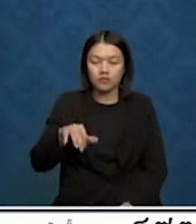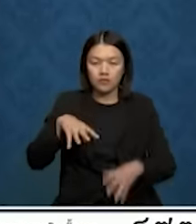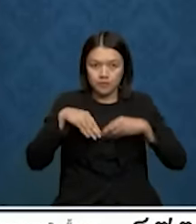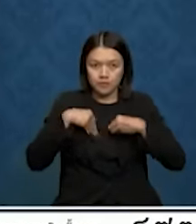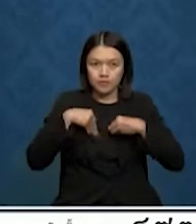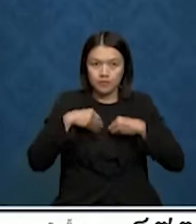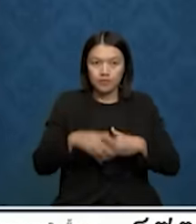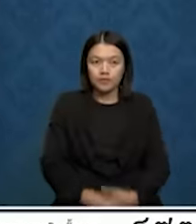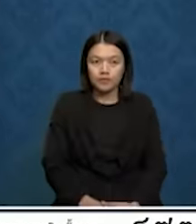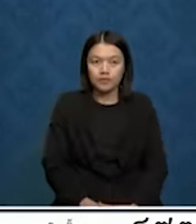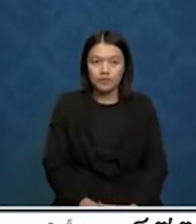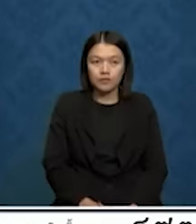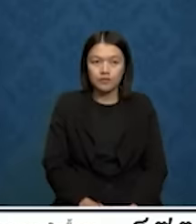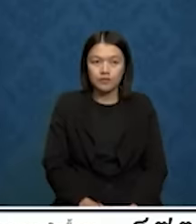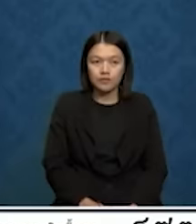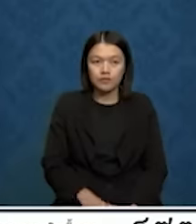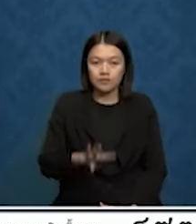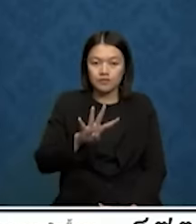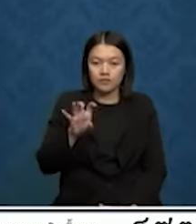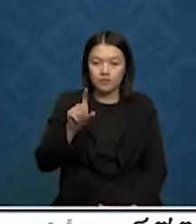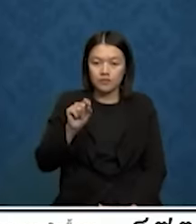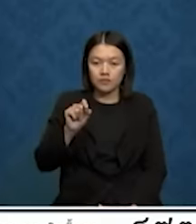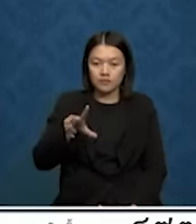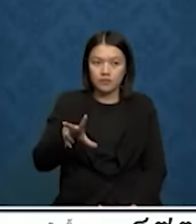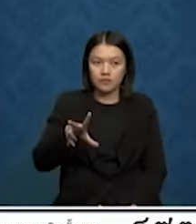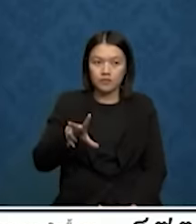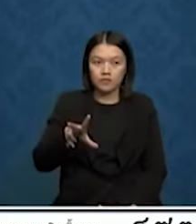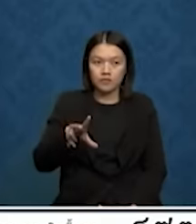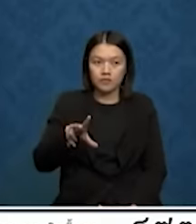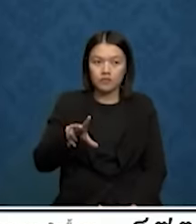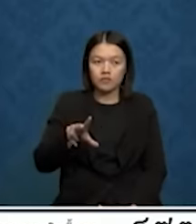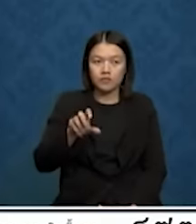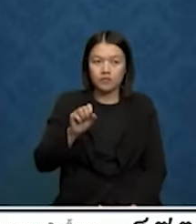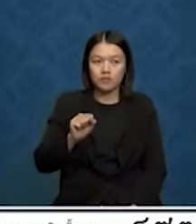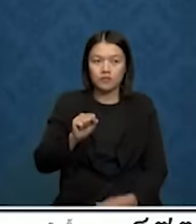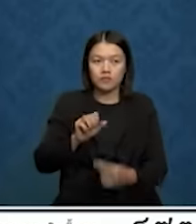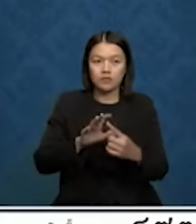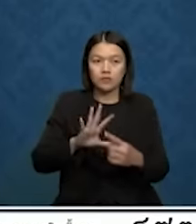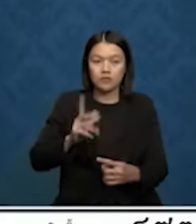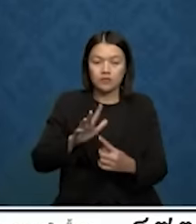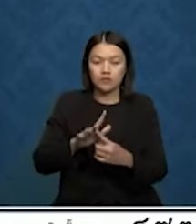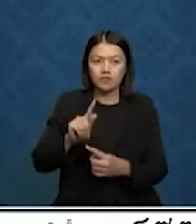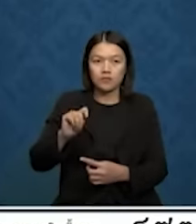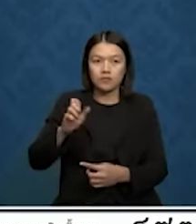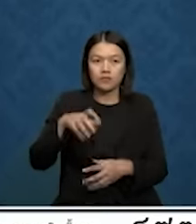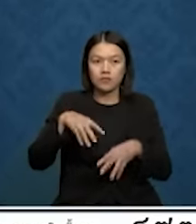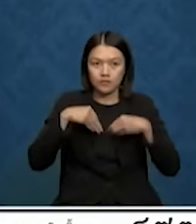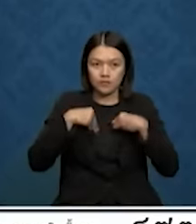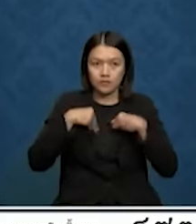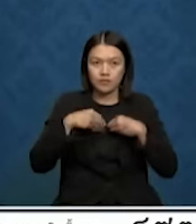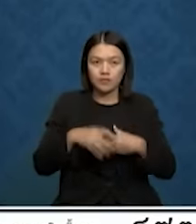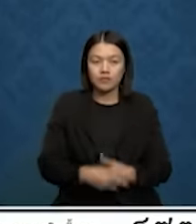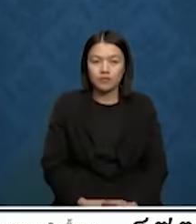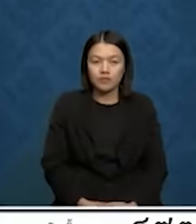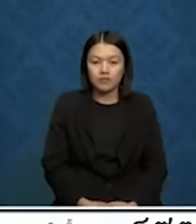อบค่ะ 423นายสุชาติ ชมกลิ่น เห็นชอบครับ